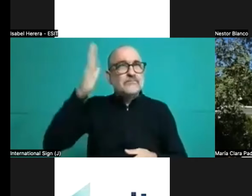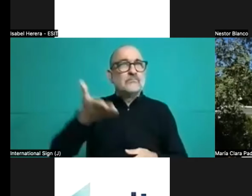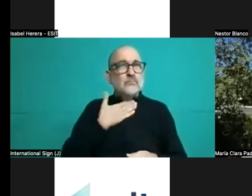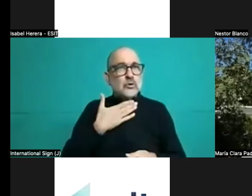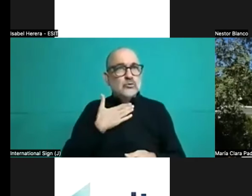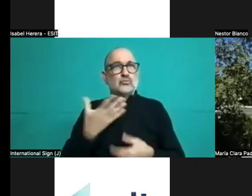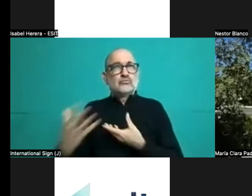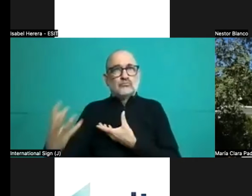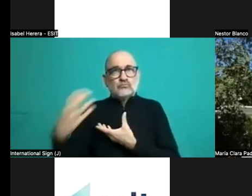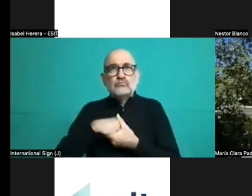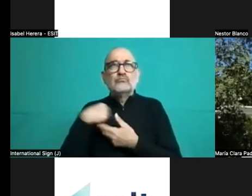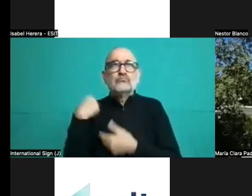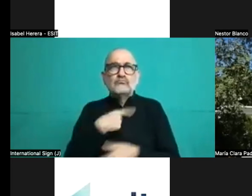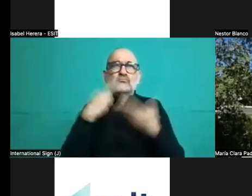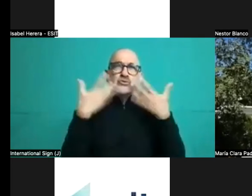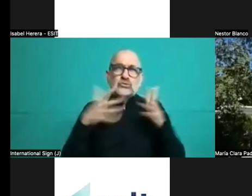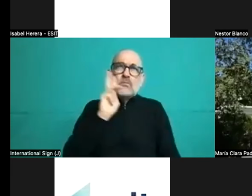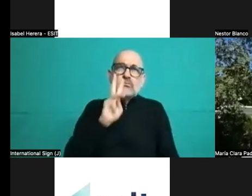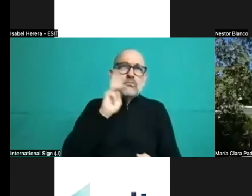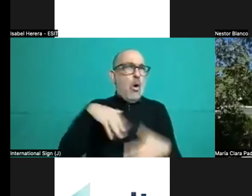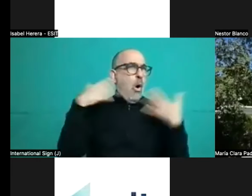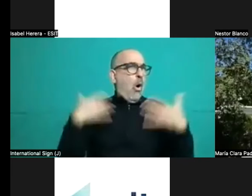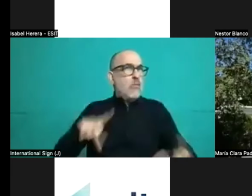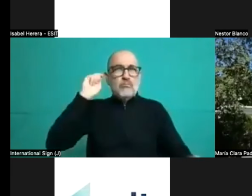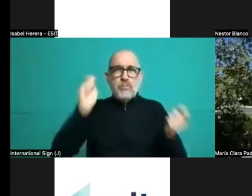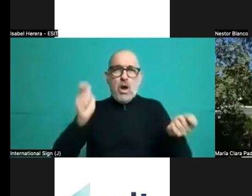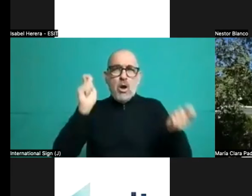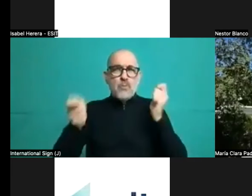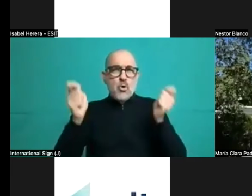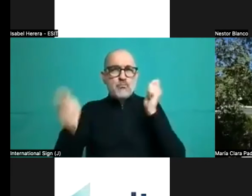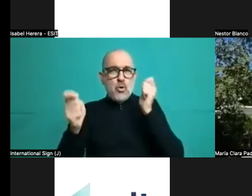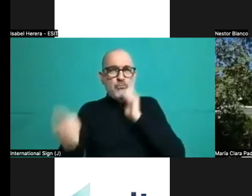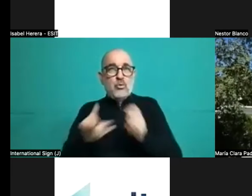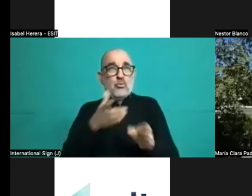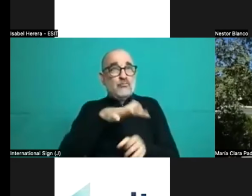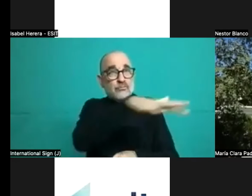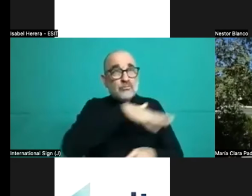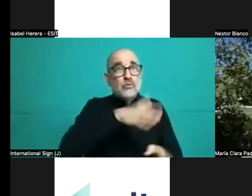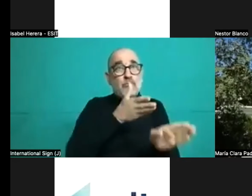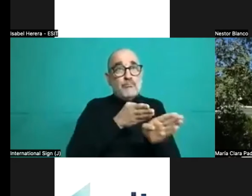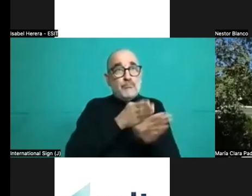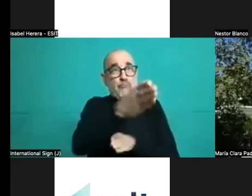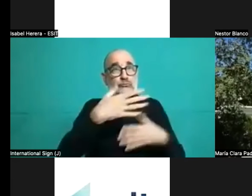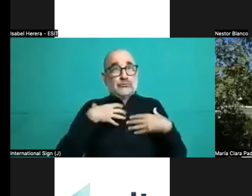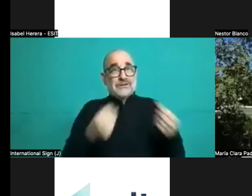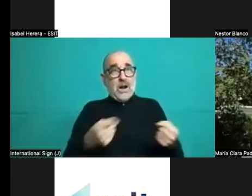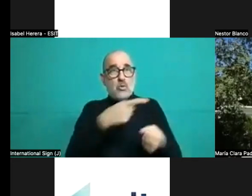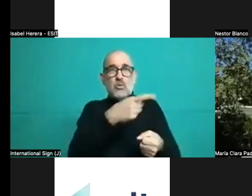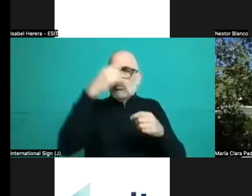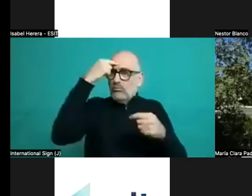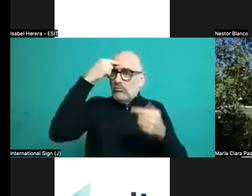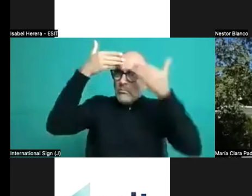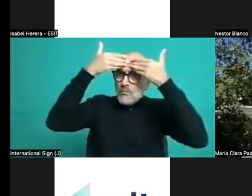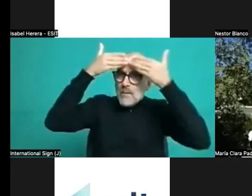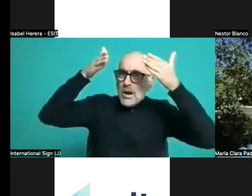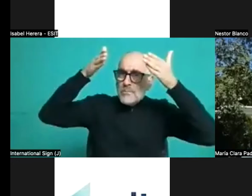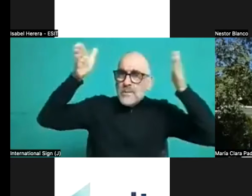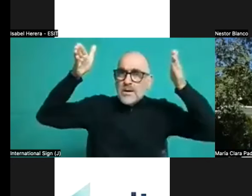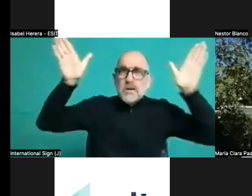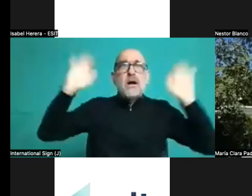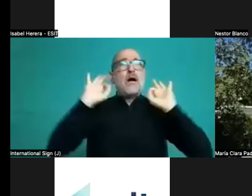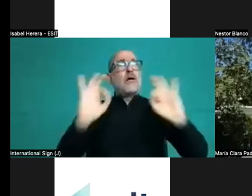qui sont plus ouverts désormais à la communication, à permettre que les patients participent à ce processus de soins.